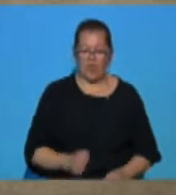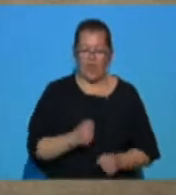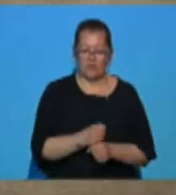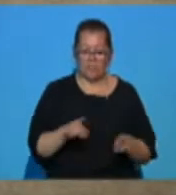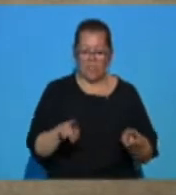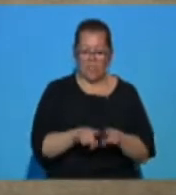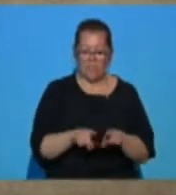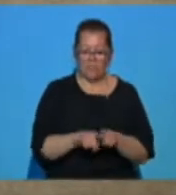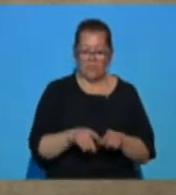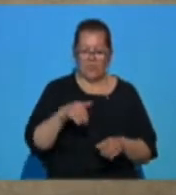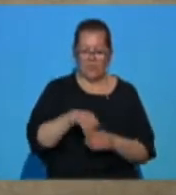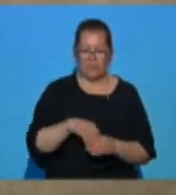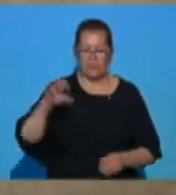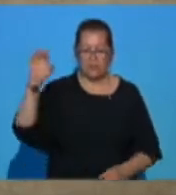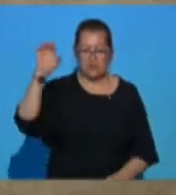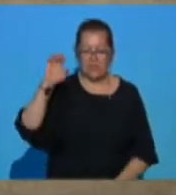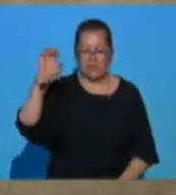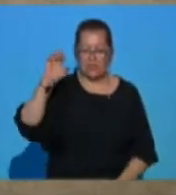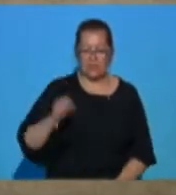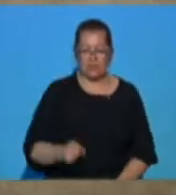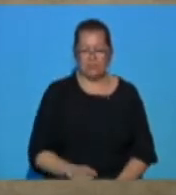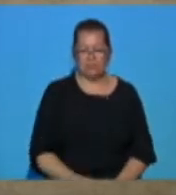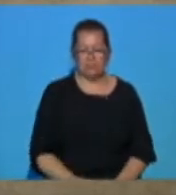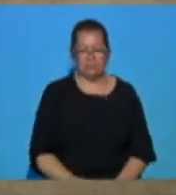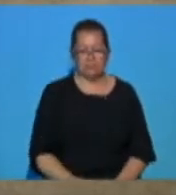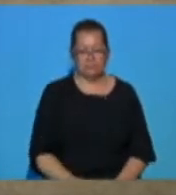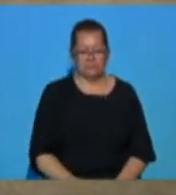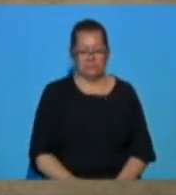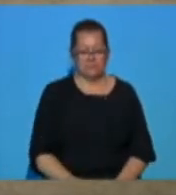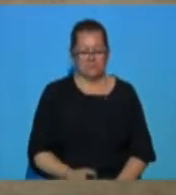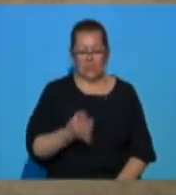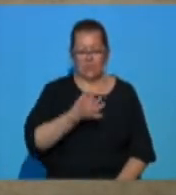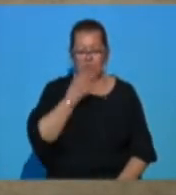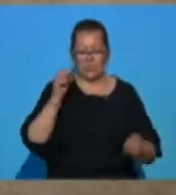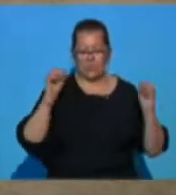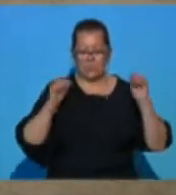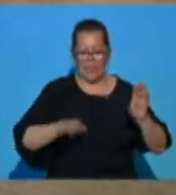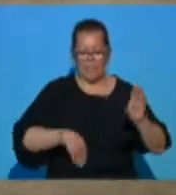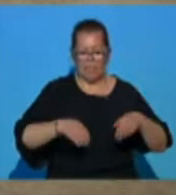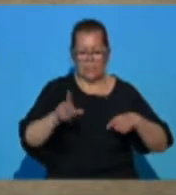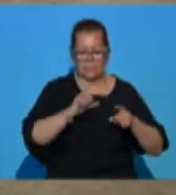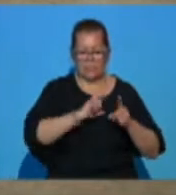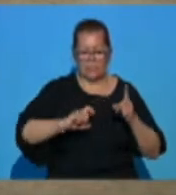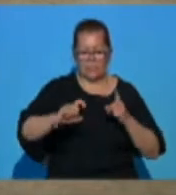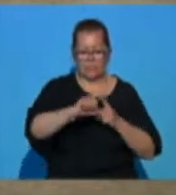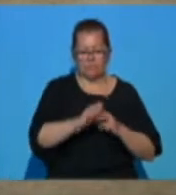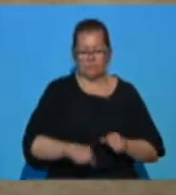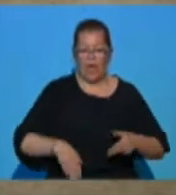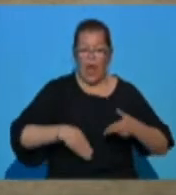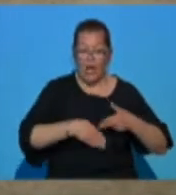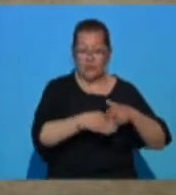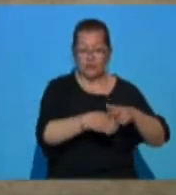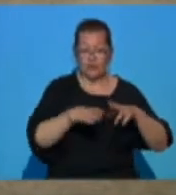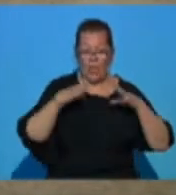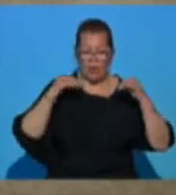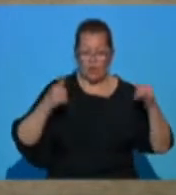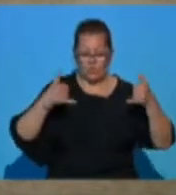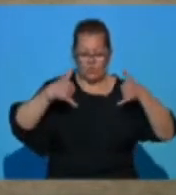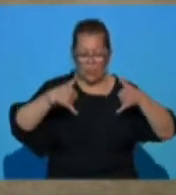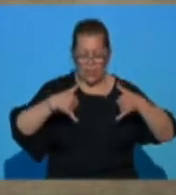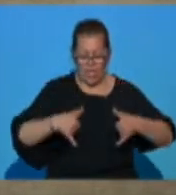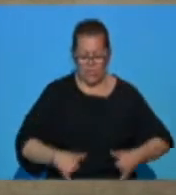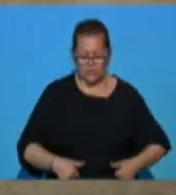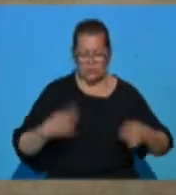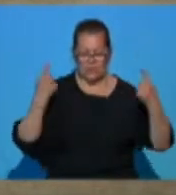nivelul artistic pe care ei îl pot accepta. Mai ce spunea și dumneavoastră că Ministerul Culturii a contribuit foarte mult pentru desfășurarea